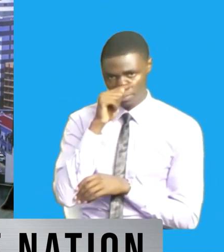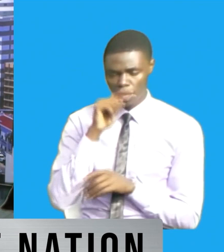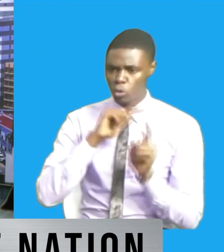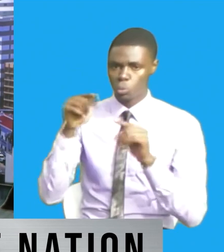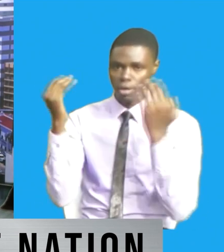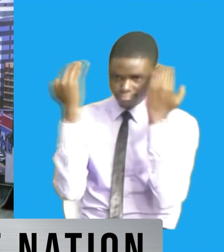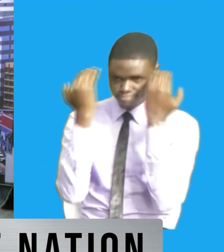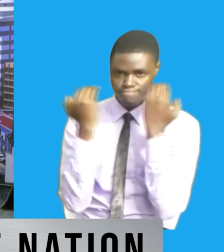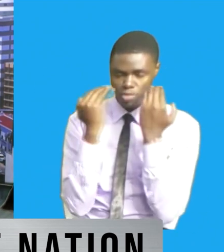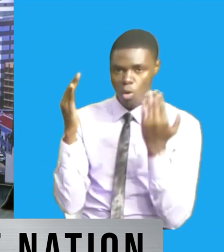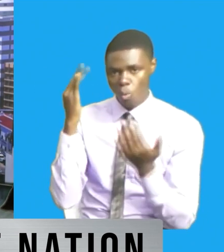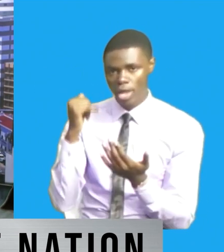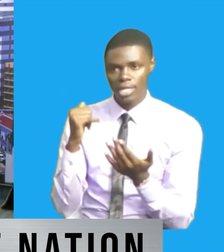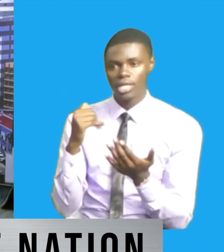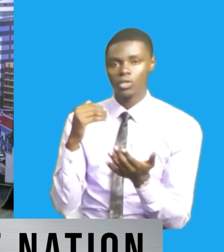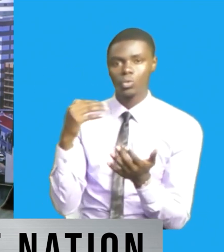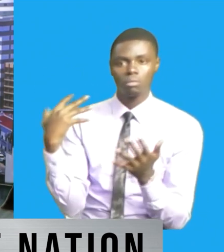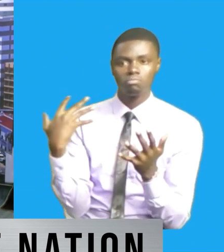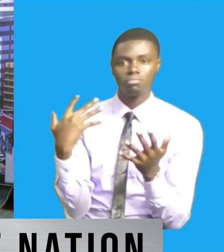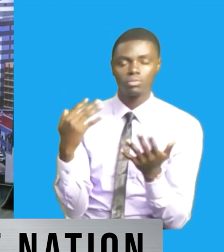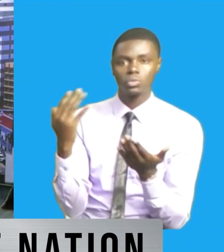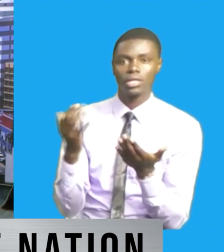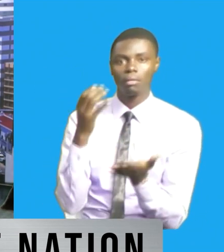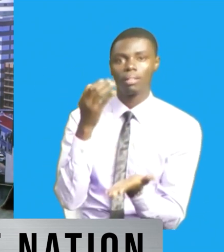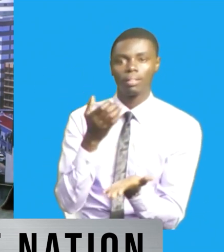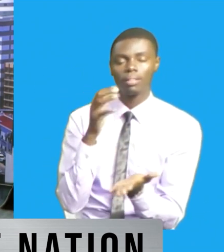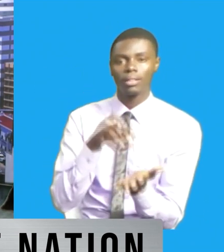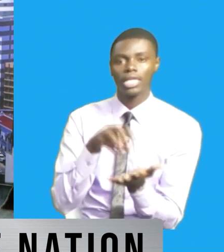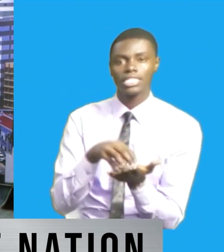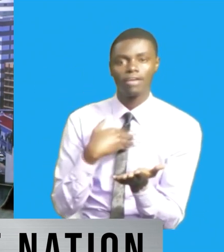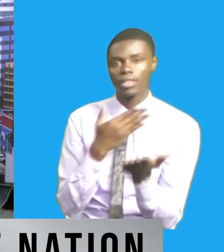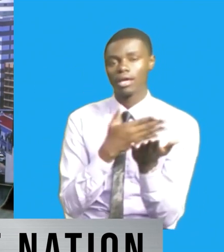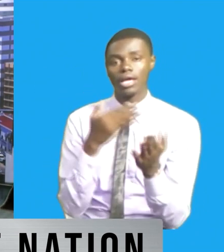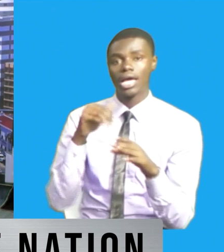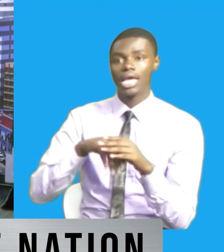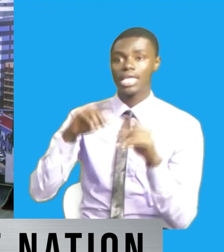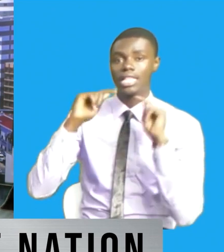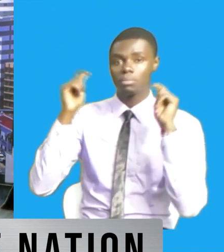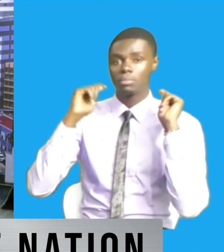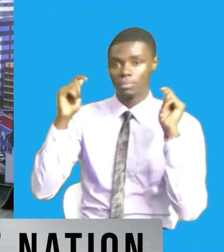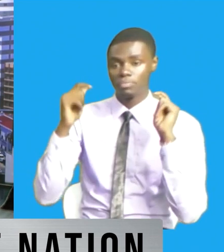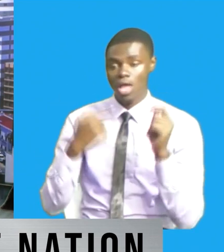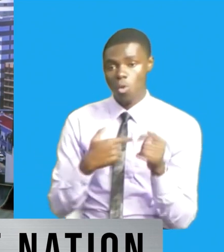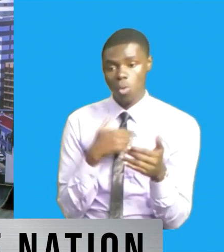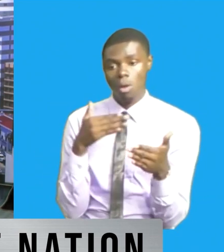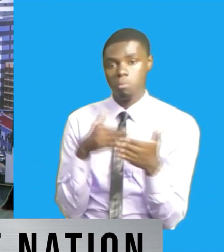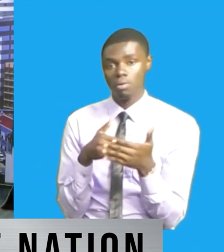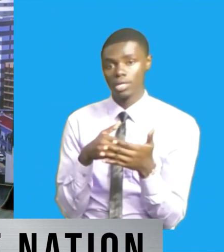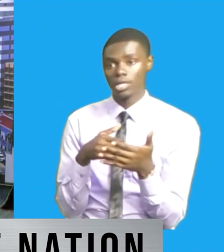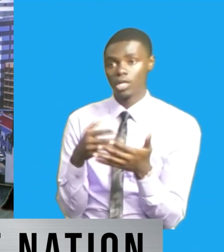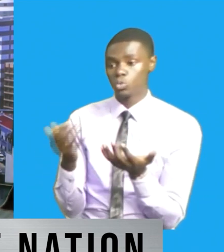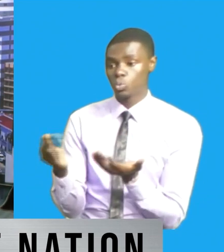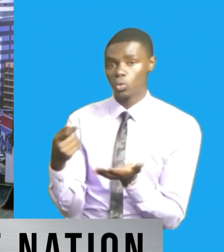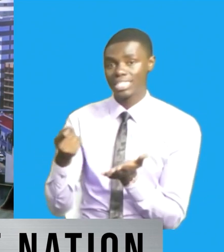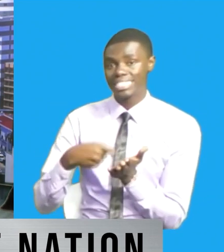kotini kwa sababu tunaenda kustaki wengine kwa sababu kuna mambo ilifanyika katika hii mambo ya demo, tulizuiliwa sisi kuchukua masignature.